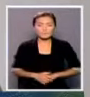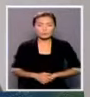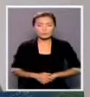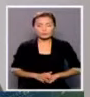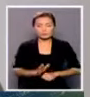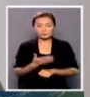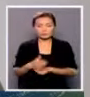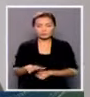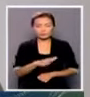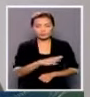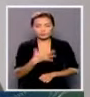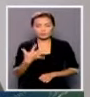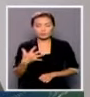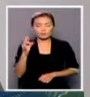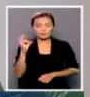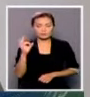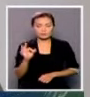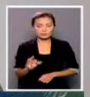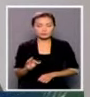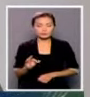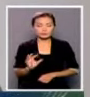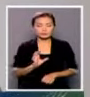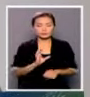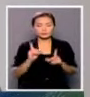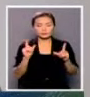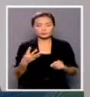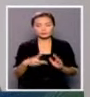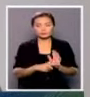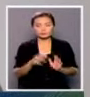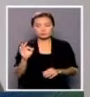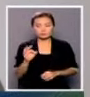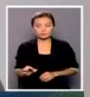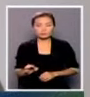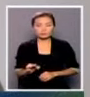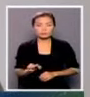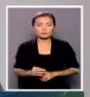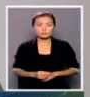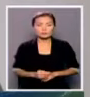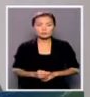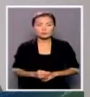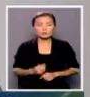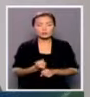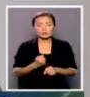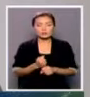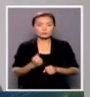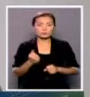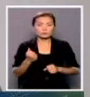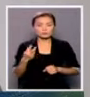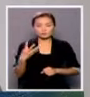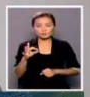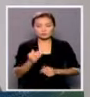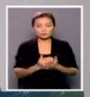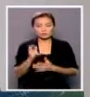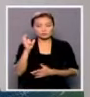сараптама бойынша 50%-ға жуық орта білімділер, 47%-ға жуық орта техникалық және 3%-ға жуық жоғары